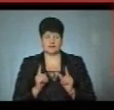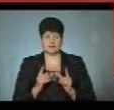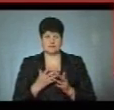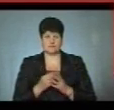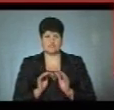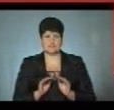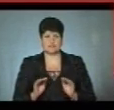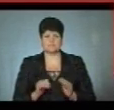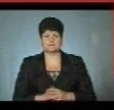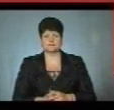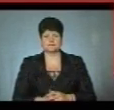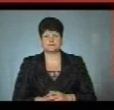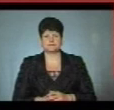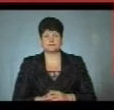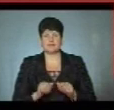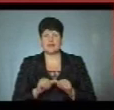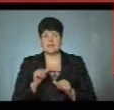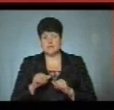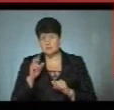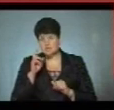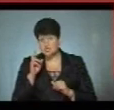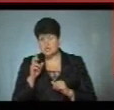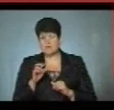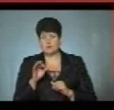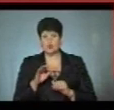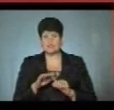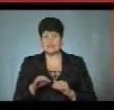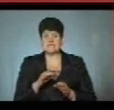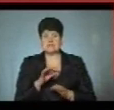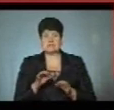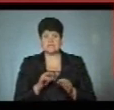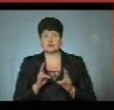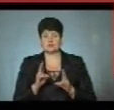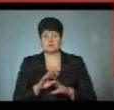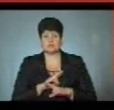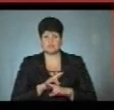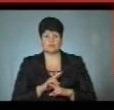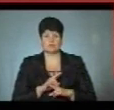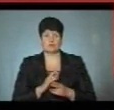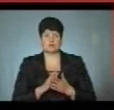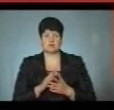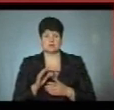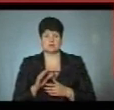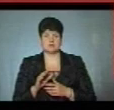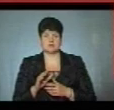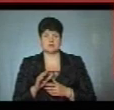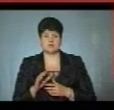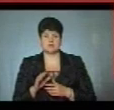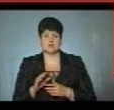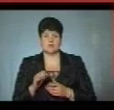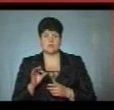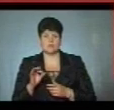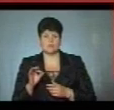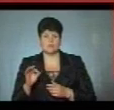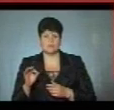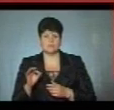Власне, на всіх області. Окрім держави, про дітей, серед чиї батьки загинули в зоні операції об'єднаних сил, піклуються також волонтери. Сьогодні 15 дітей